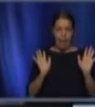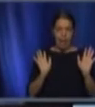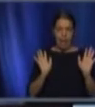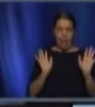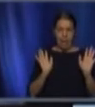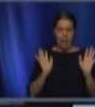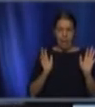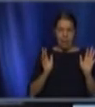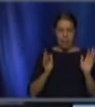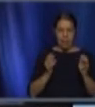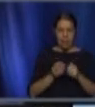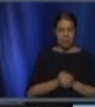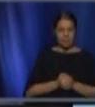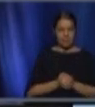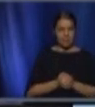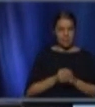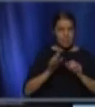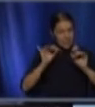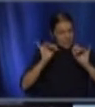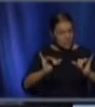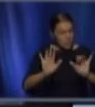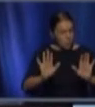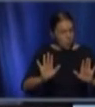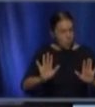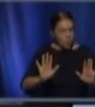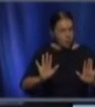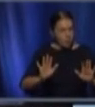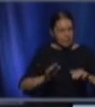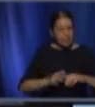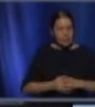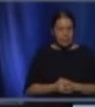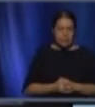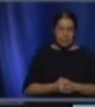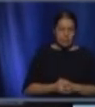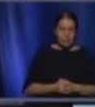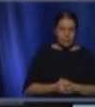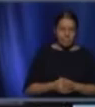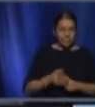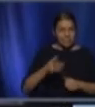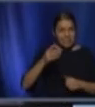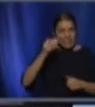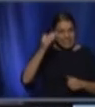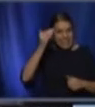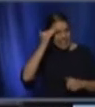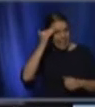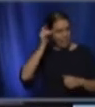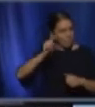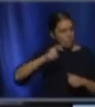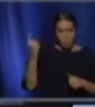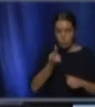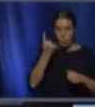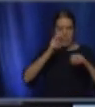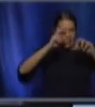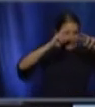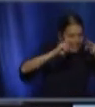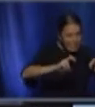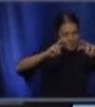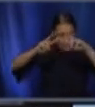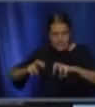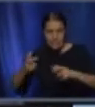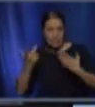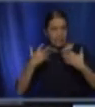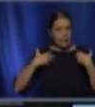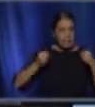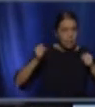qu'on va regarder au niveau du directeur national, mais avec ses directeurs de santé publique qui connaissent mieux leur territoire, qui sont en mesure de vous